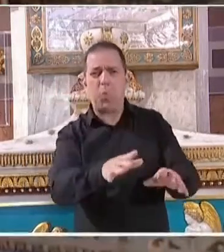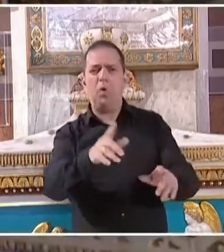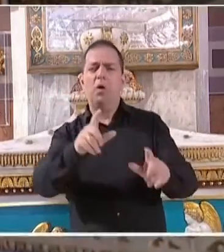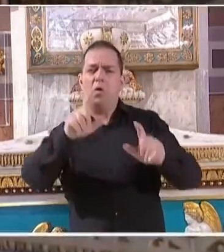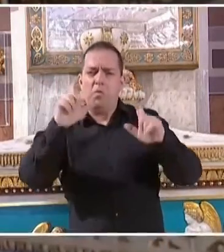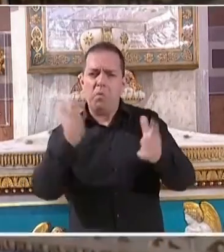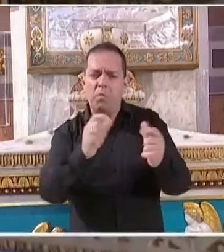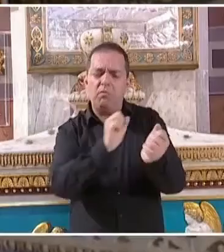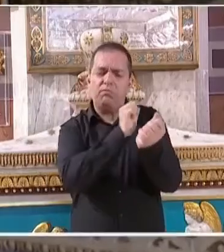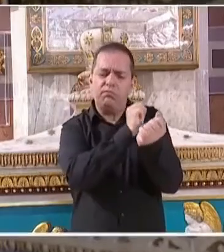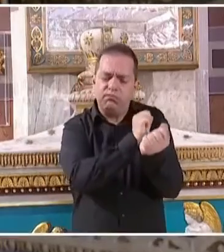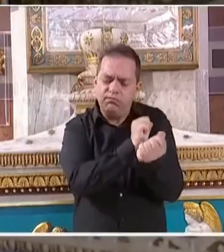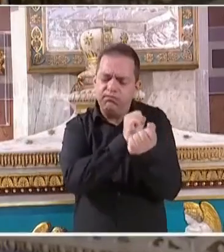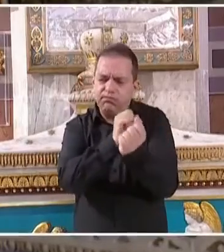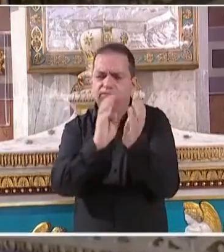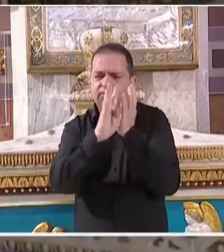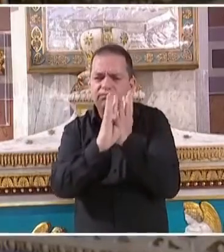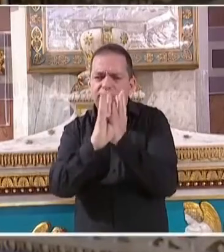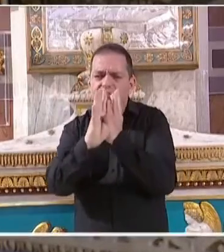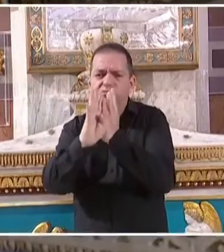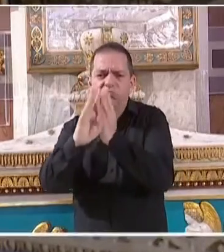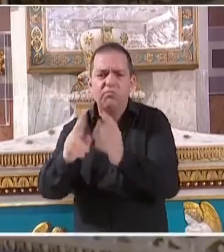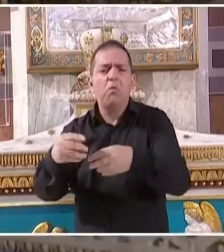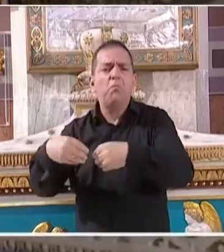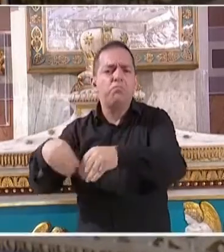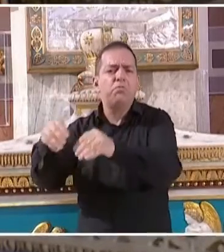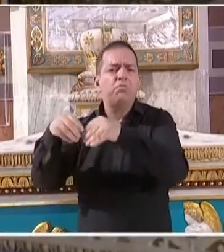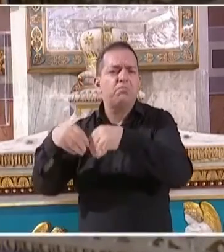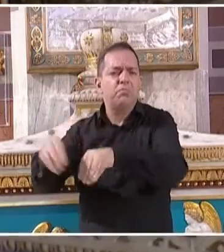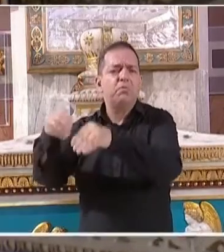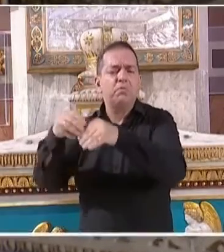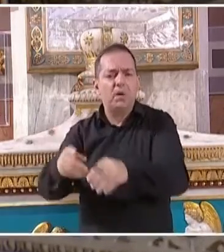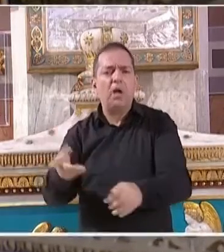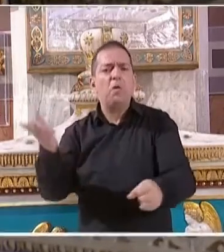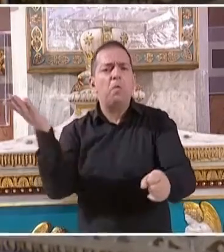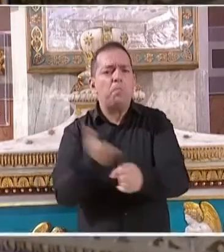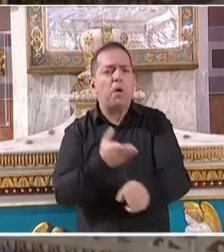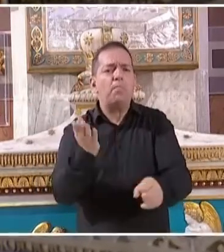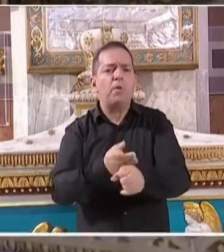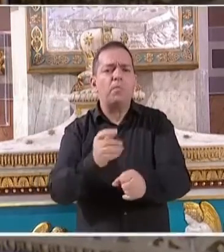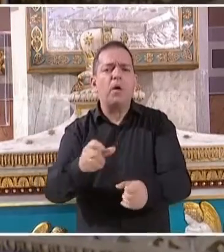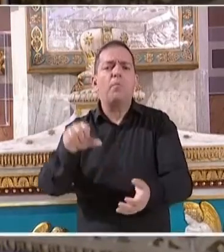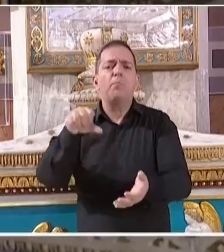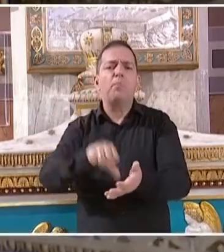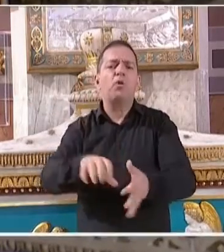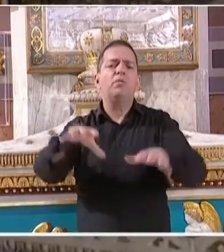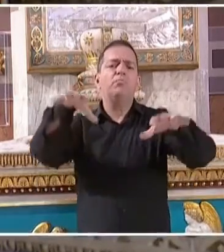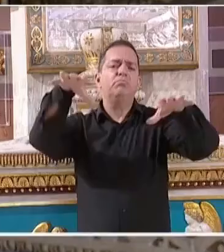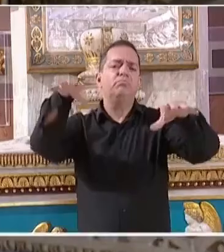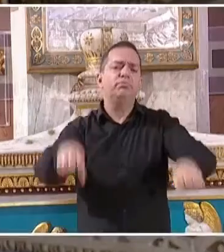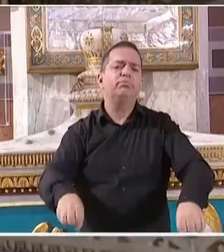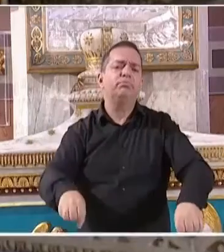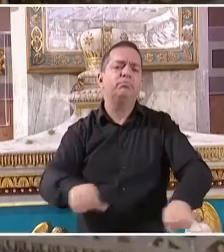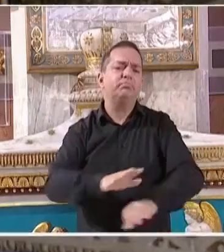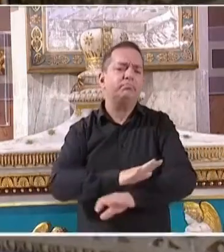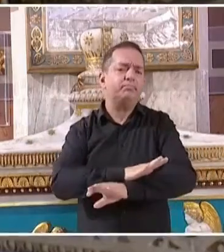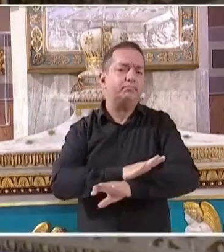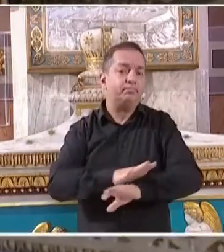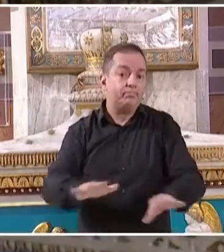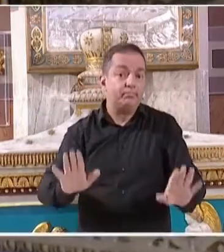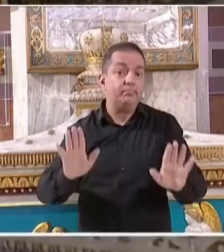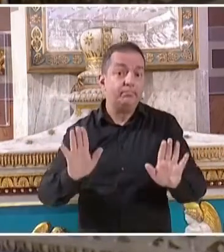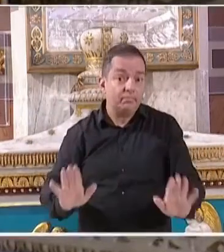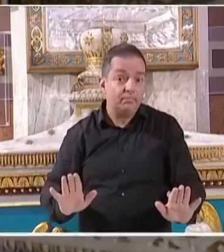δουλείας και τον θάνατο. Εάλλο η πόλης. Όμως οι